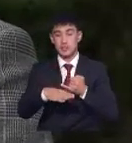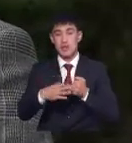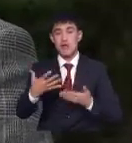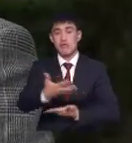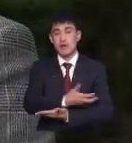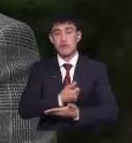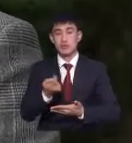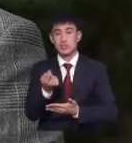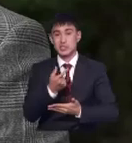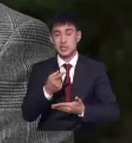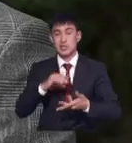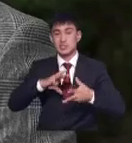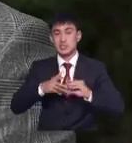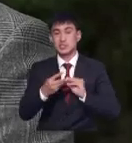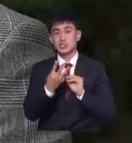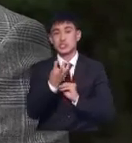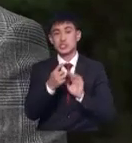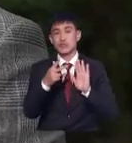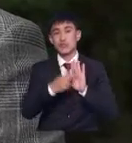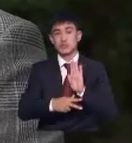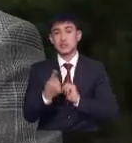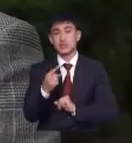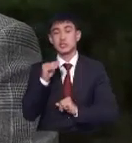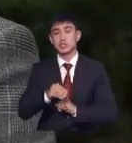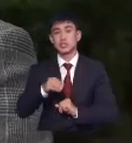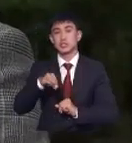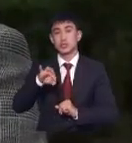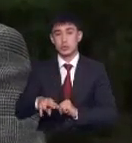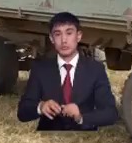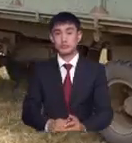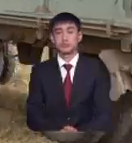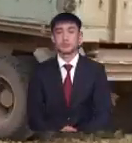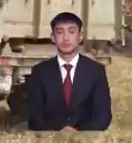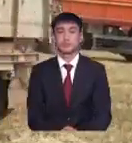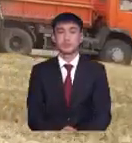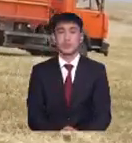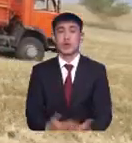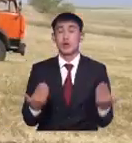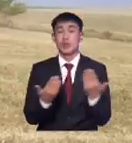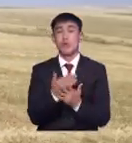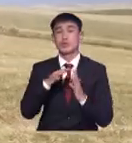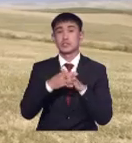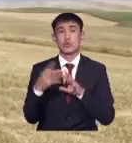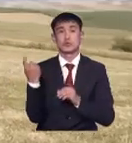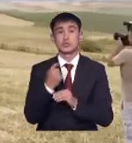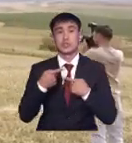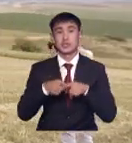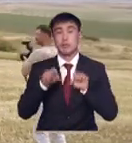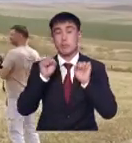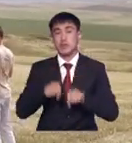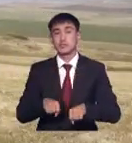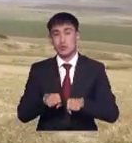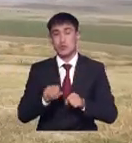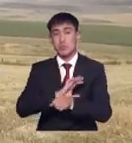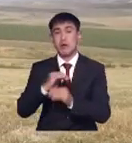Валовой намолот зерна составил 481 тысячу тонн. Современная сельхозтехника позволит не только